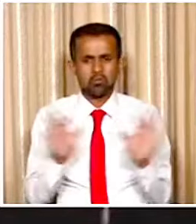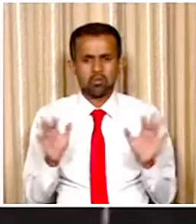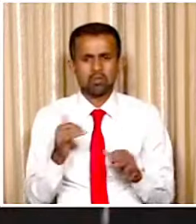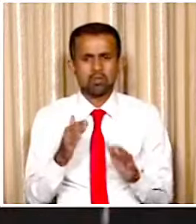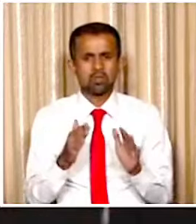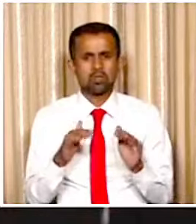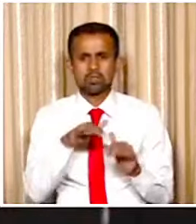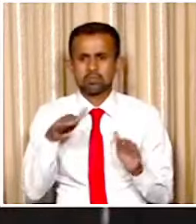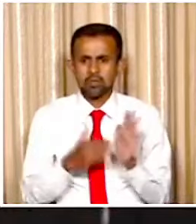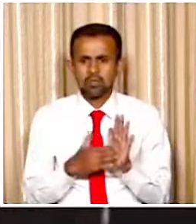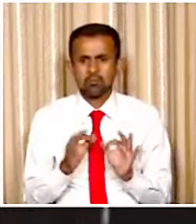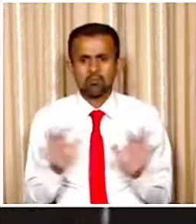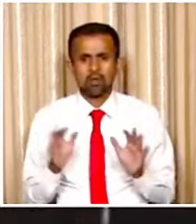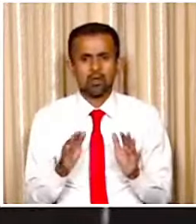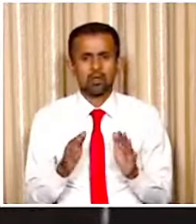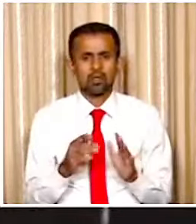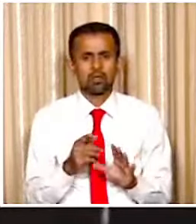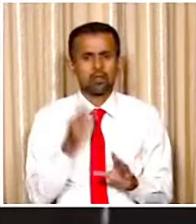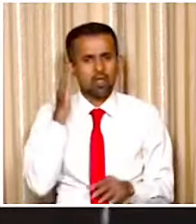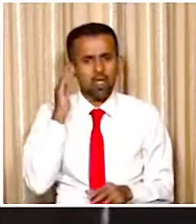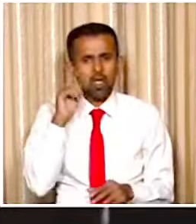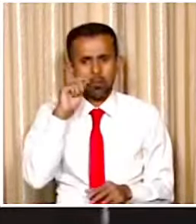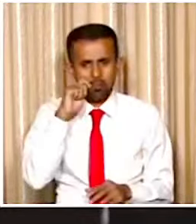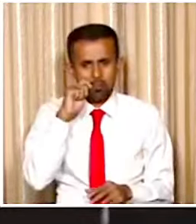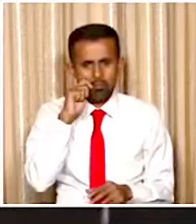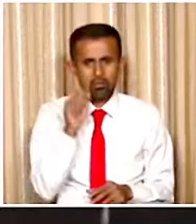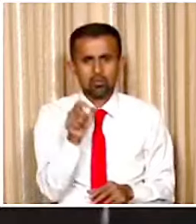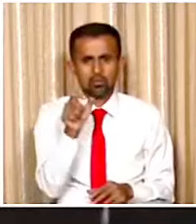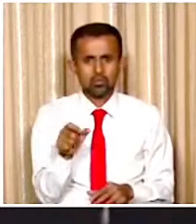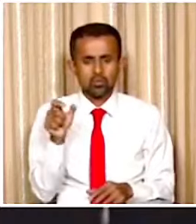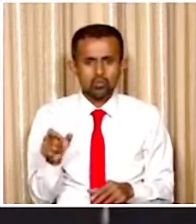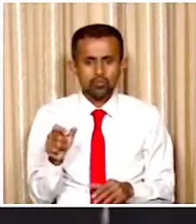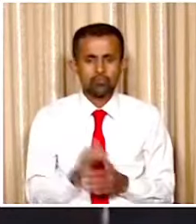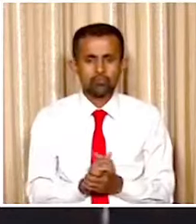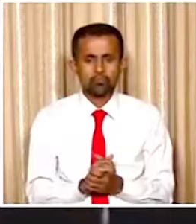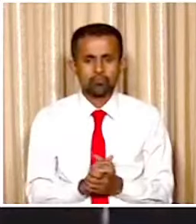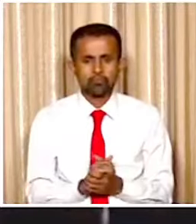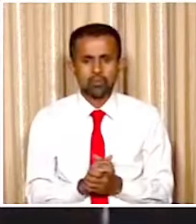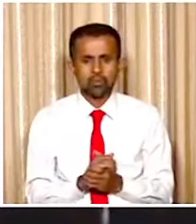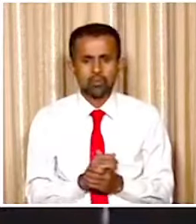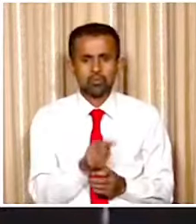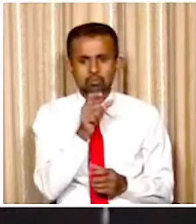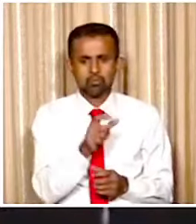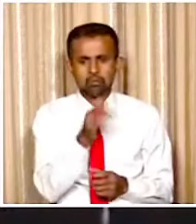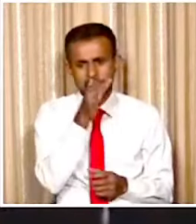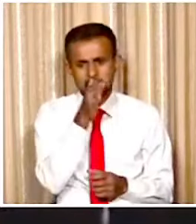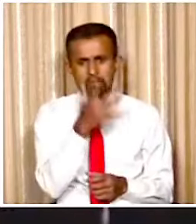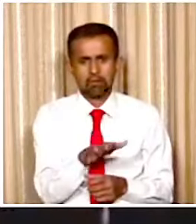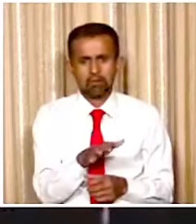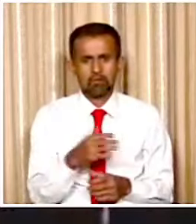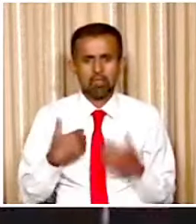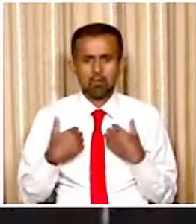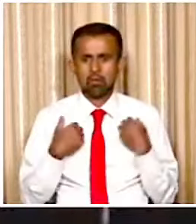සමාජ මාධ්‍ය ඔස්සේ තරුණ තරුණියෝ ඒ අය යම් යම් පුද්ගලයන්ට අහුවෙලා